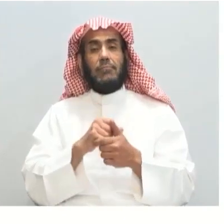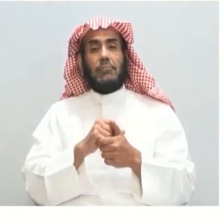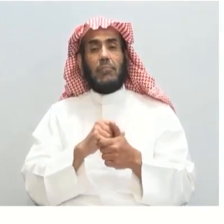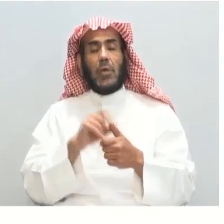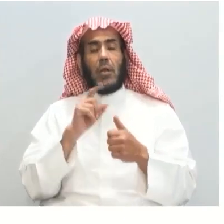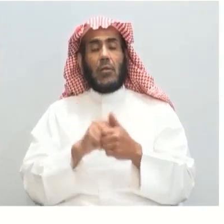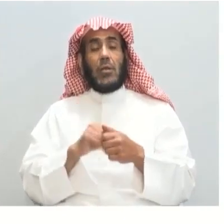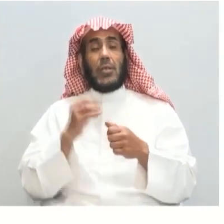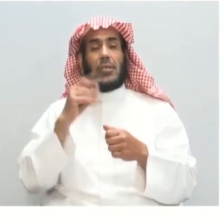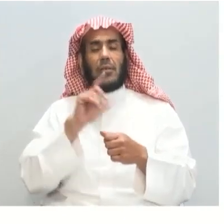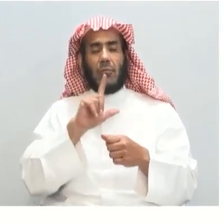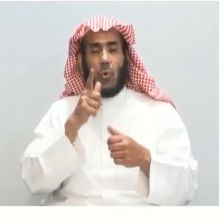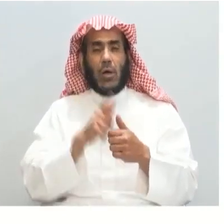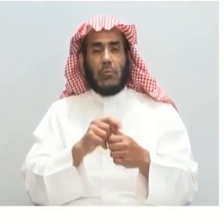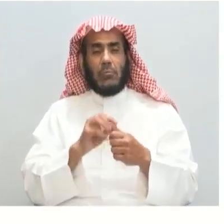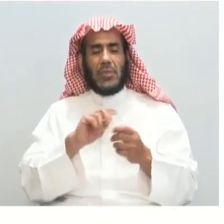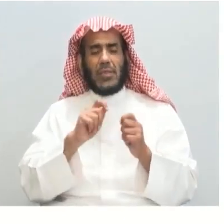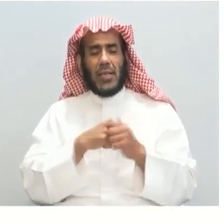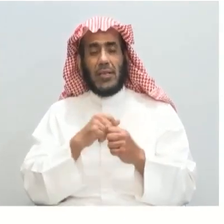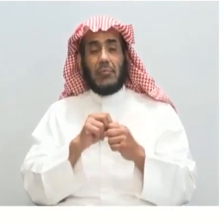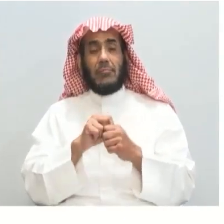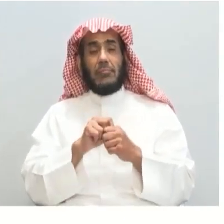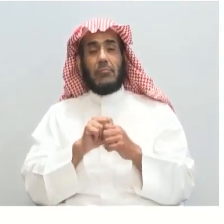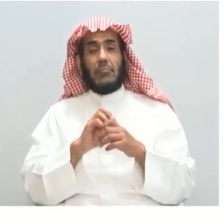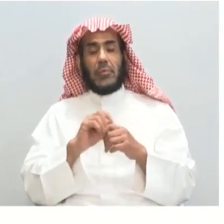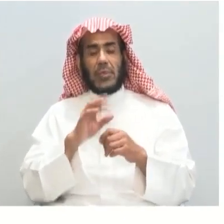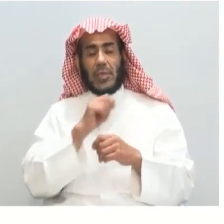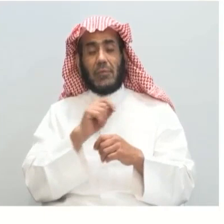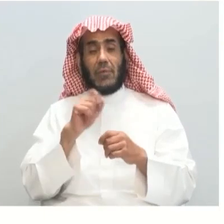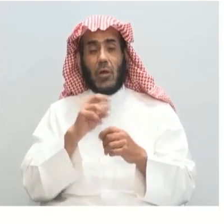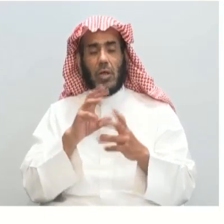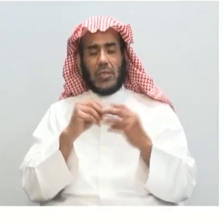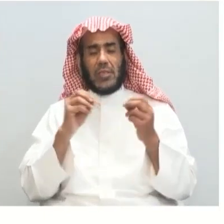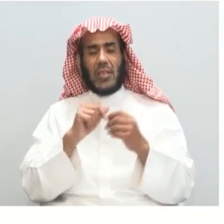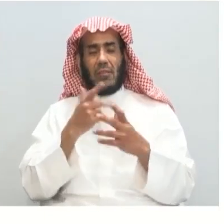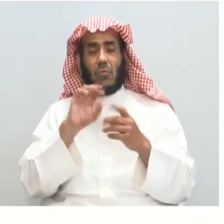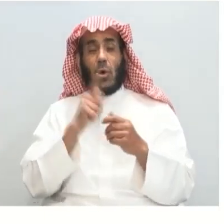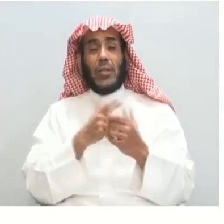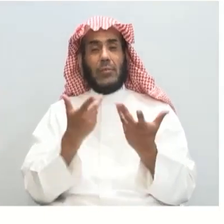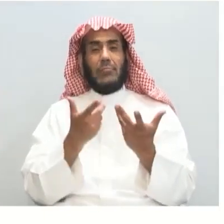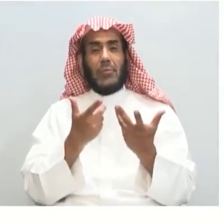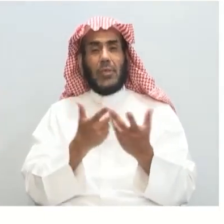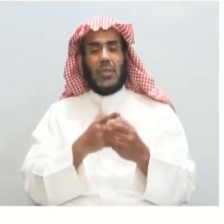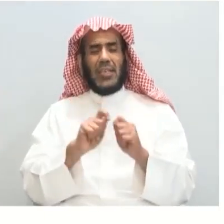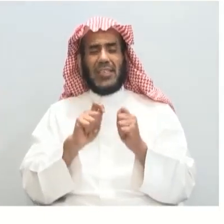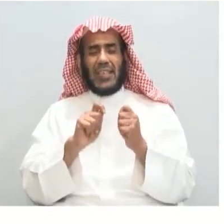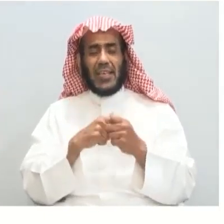لاحظ هنا الصرف لغه التغيير الصرف لغه ما معنى الصرف لغه